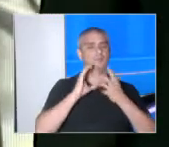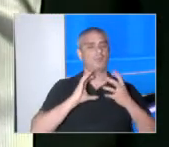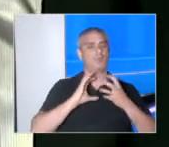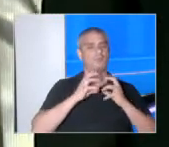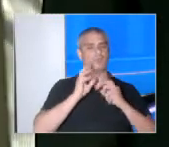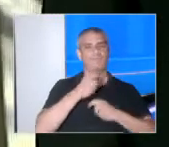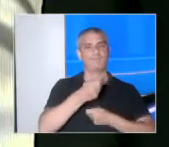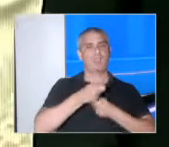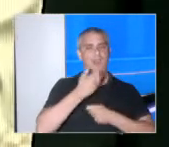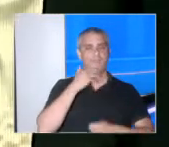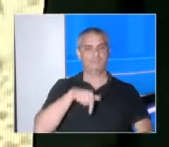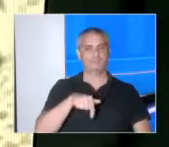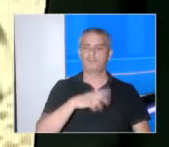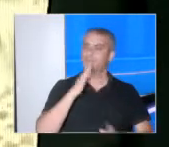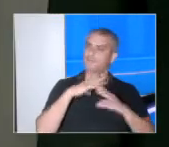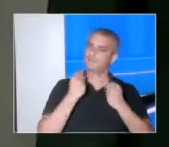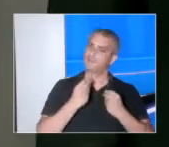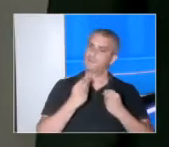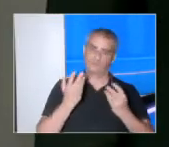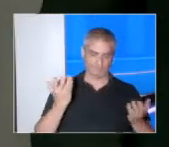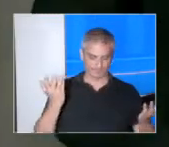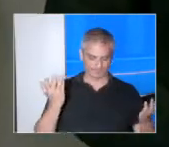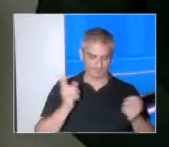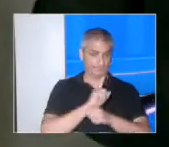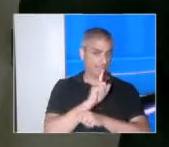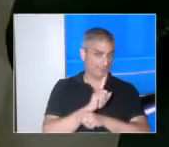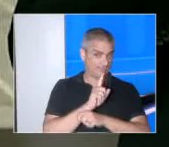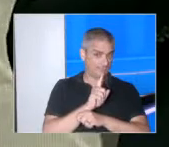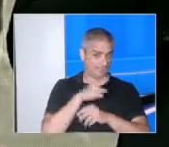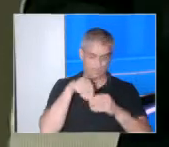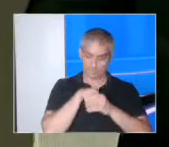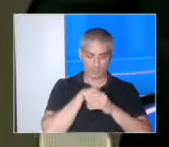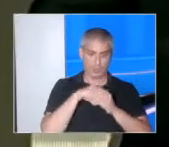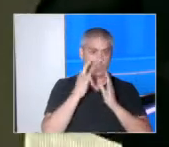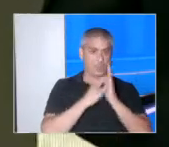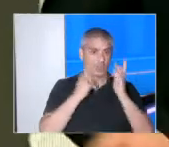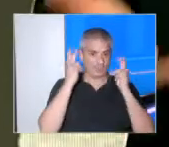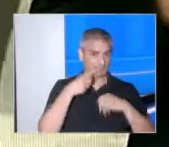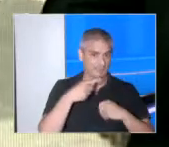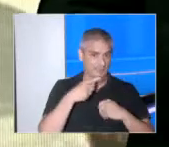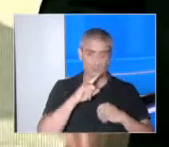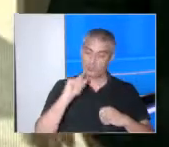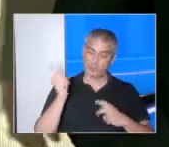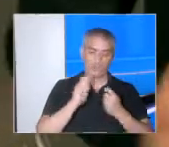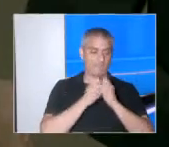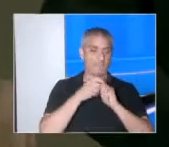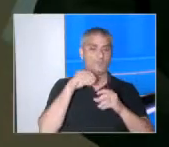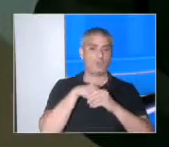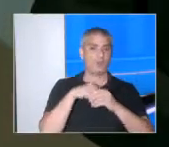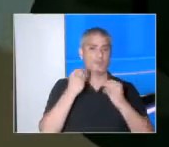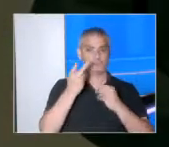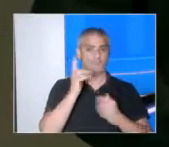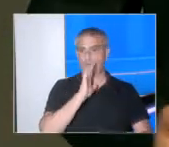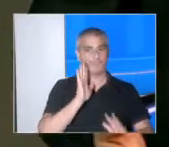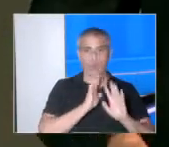שלום לך. ערב טוב. טוב, בינתיים זה בתוך חוק ההסדרים, כל הרפורמה, כולל הדברים שאתם